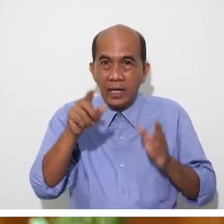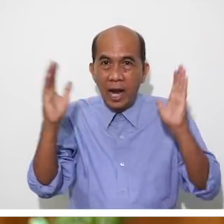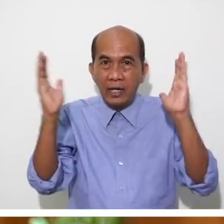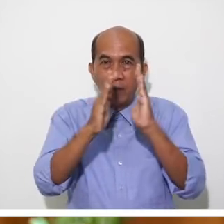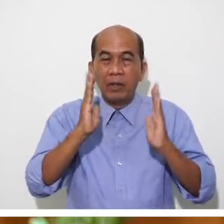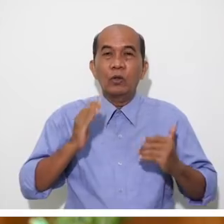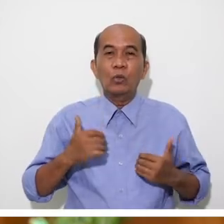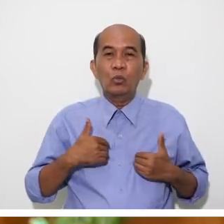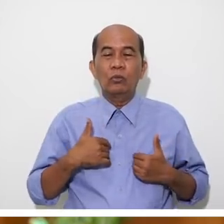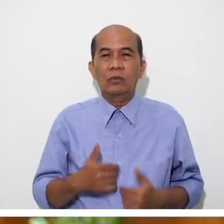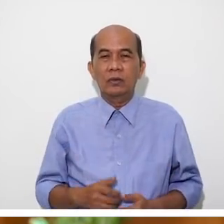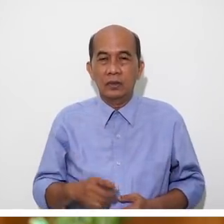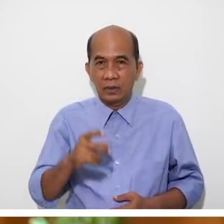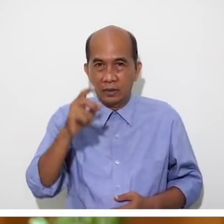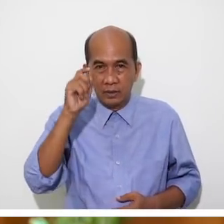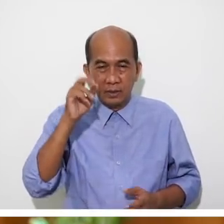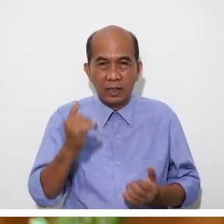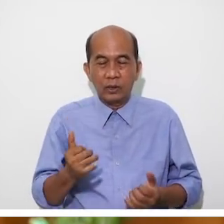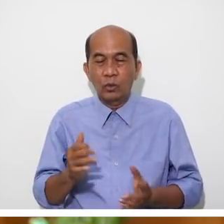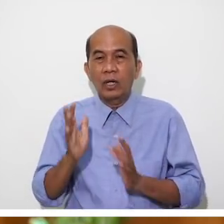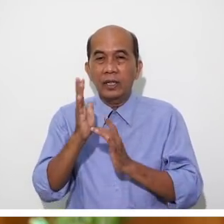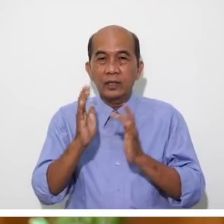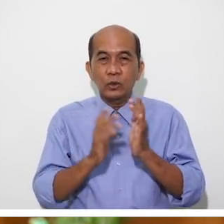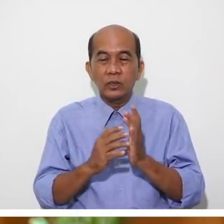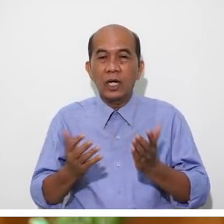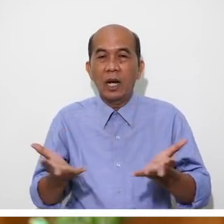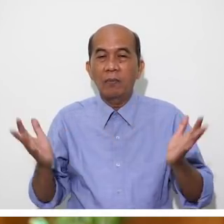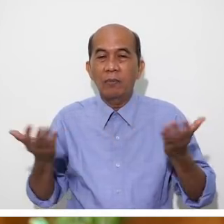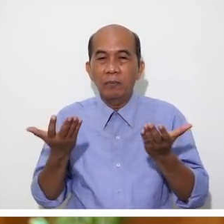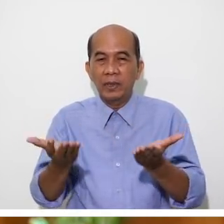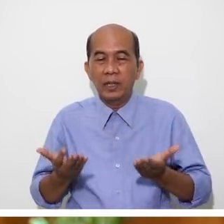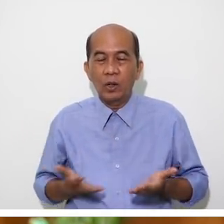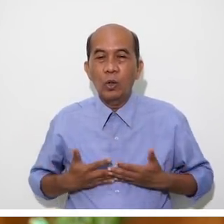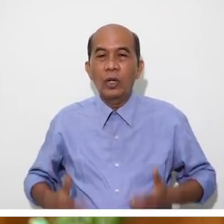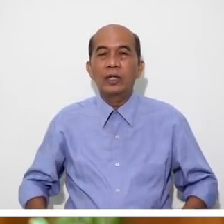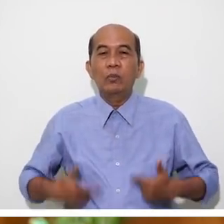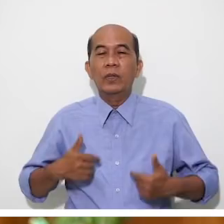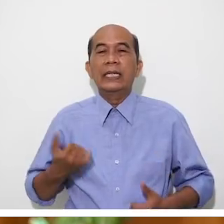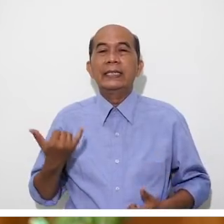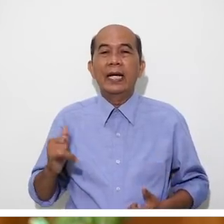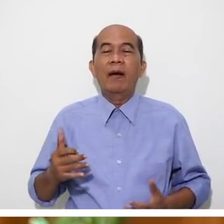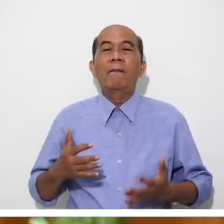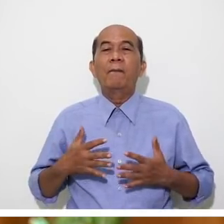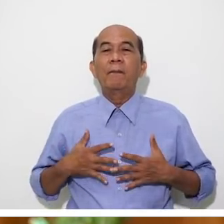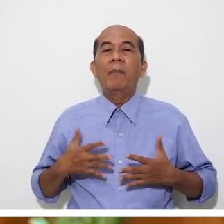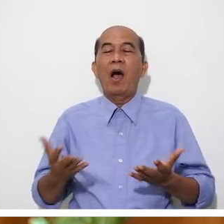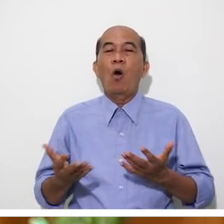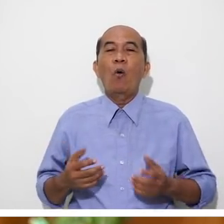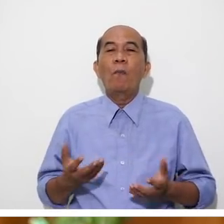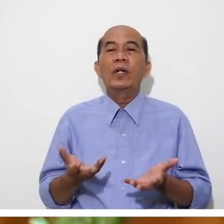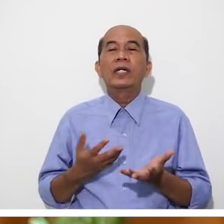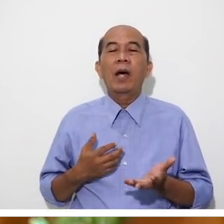hadapanku, yaitu Kristus yang memberikan aku kehidupan, yang mau menerima aku apa